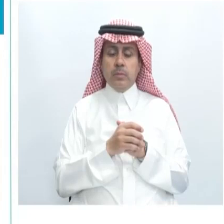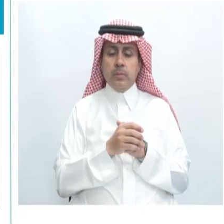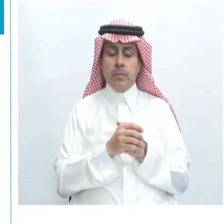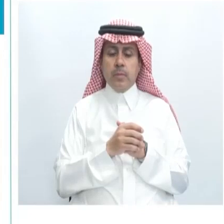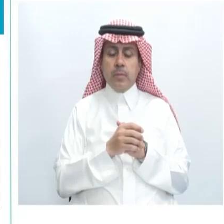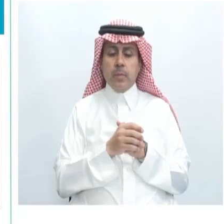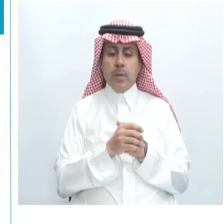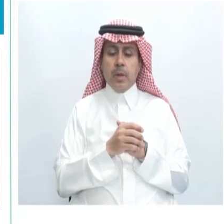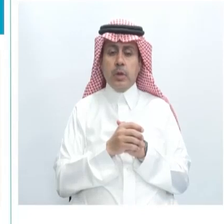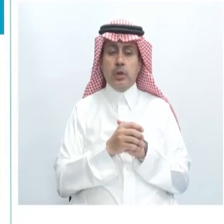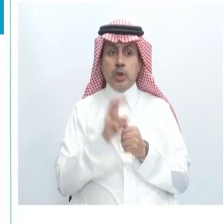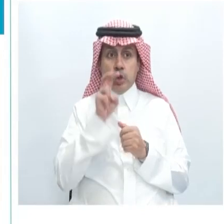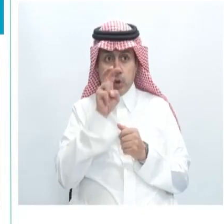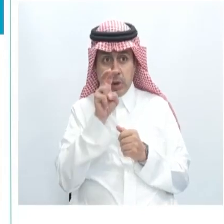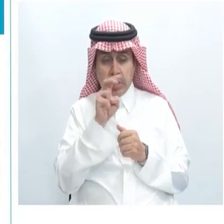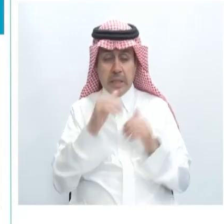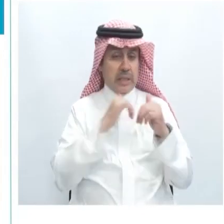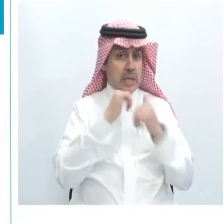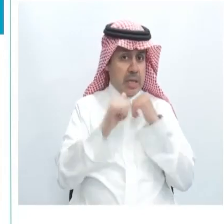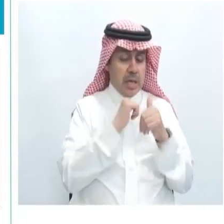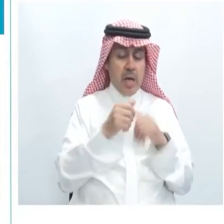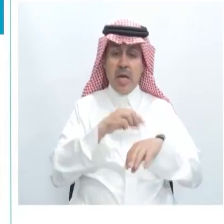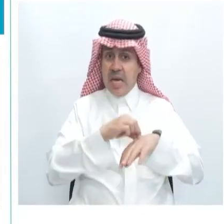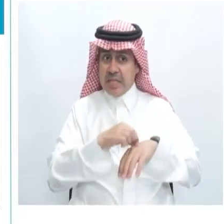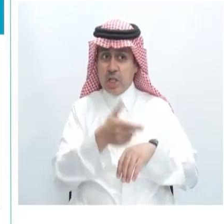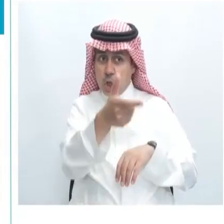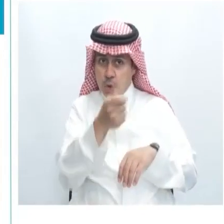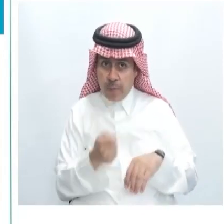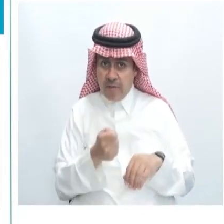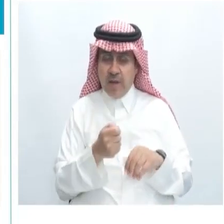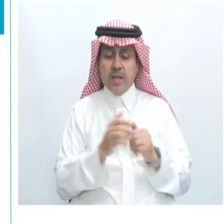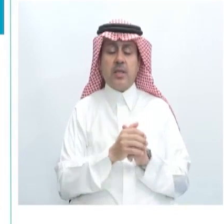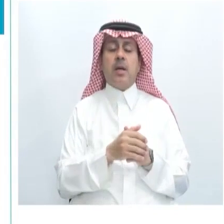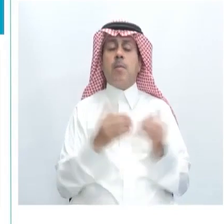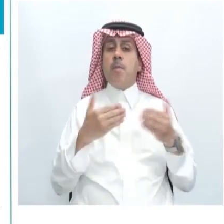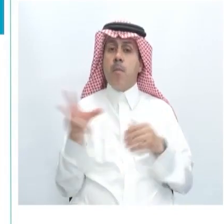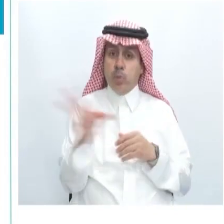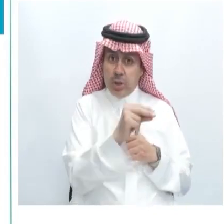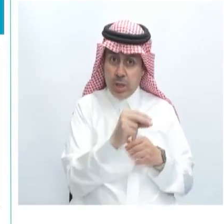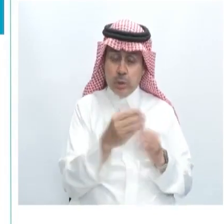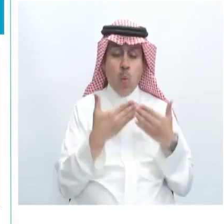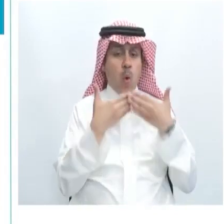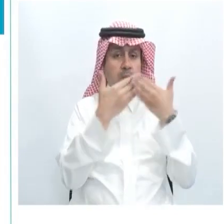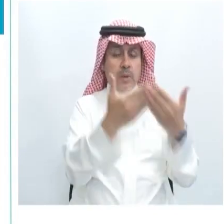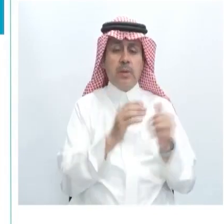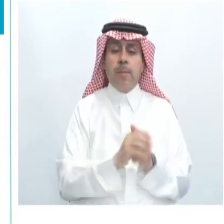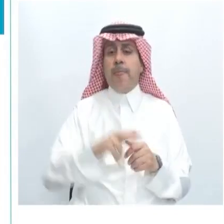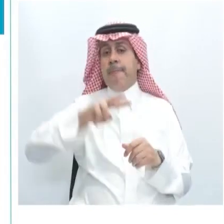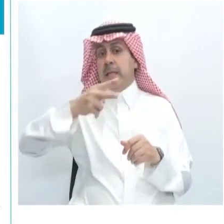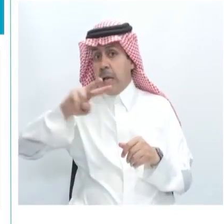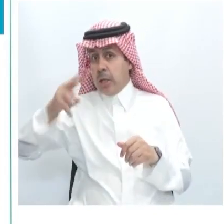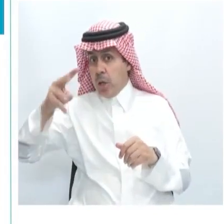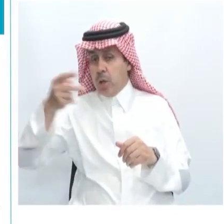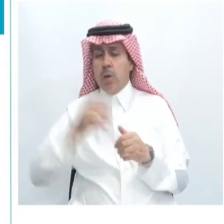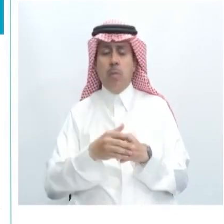شاهدت الطريقه التي يحصل بها الناس على المنتجات والخدمات التي يحتاجون اليها الى تغيرات كبيره